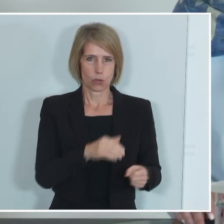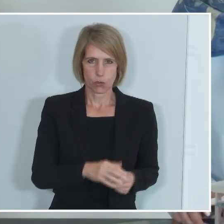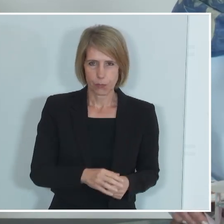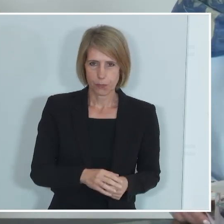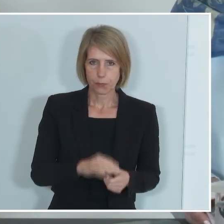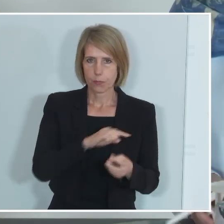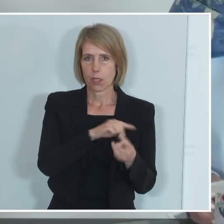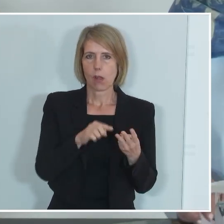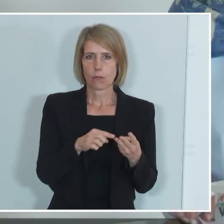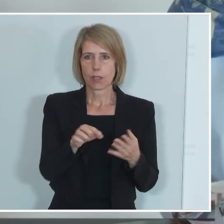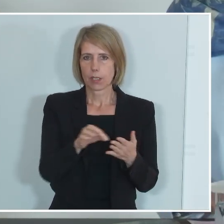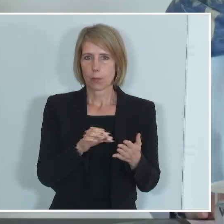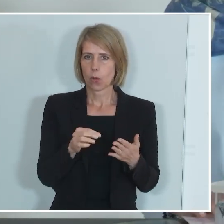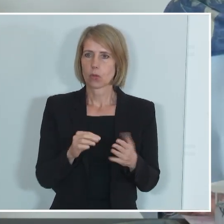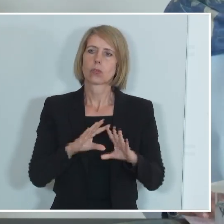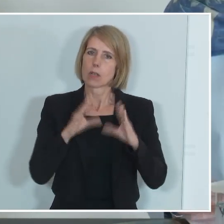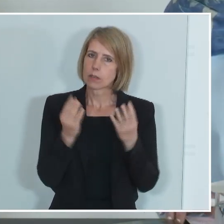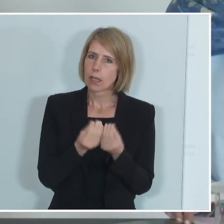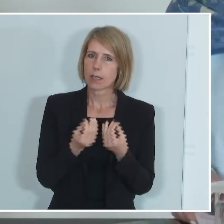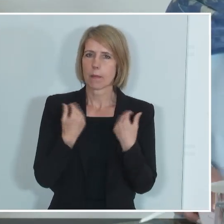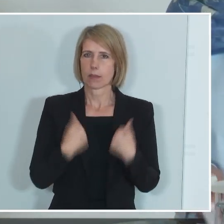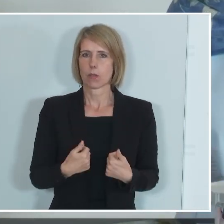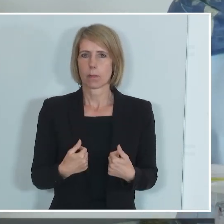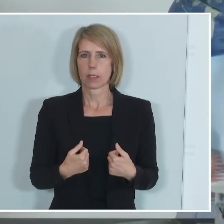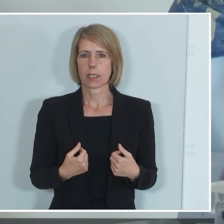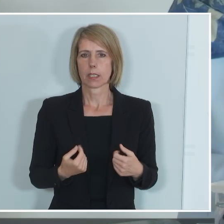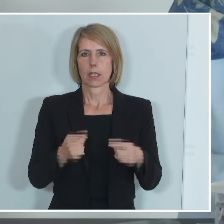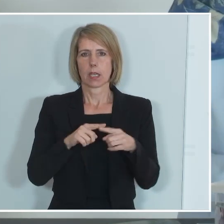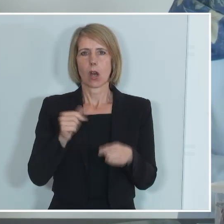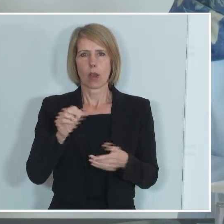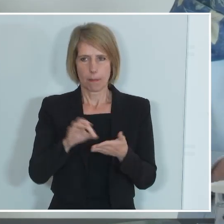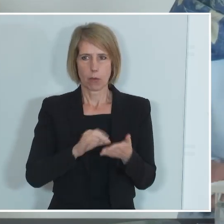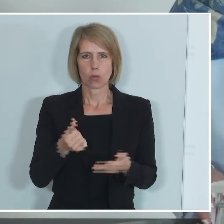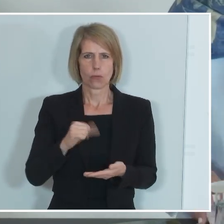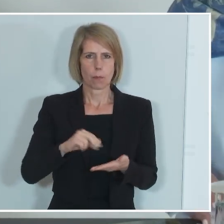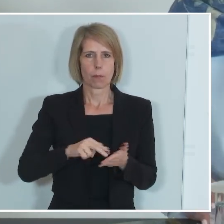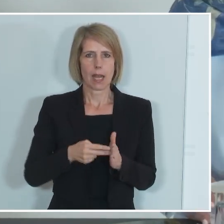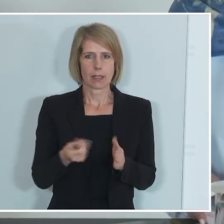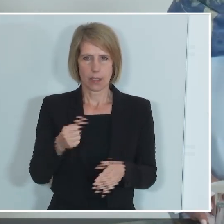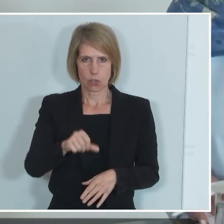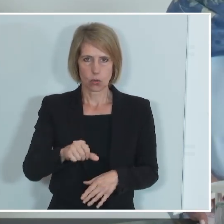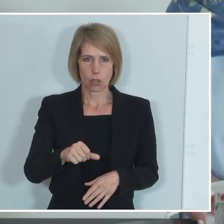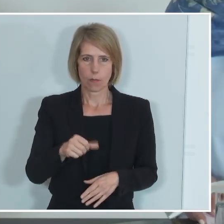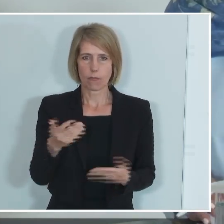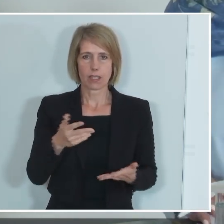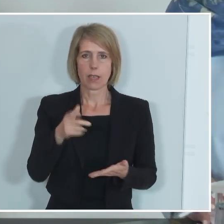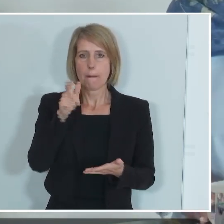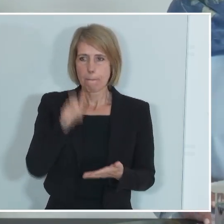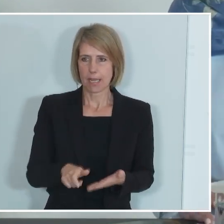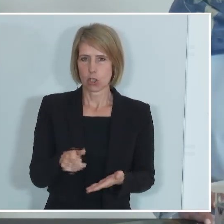ist aus meiner Sicht, und er wird noch wichtiger, dazu kommt auch ein Punkt aus dem Plan, dass wir den Menschen in den Mittelpunkt stellen,